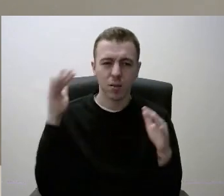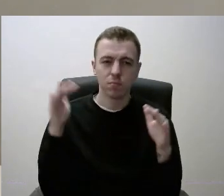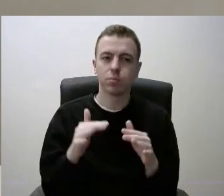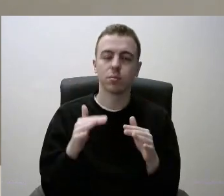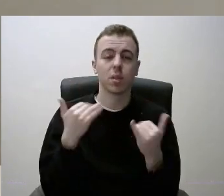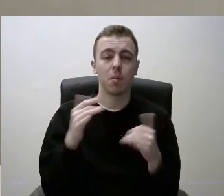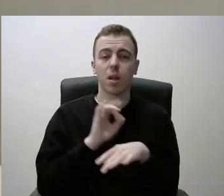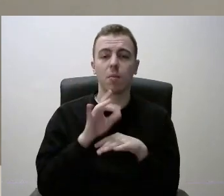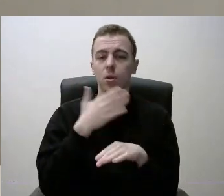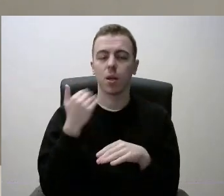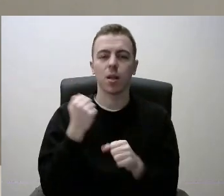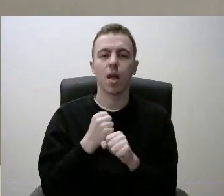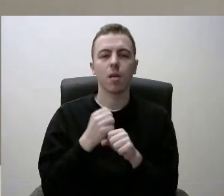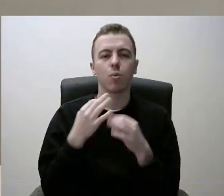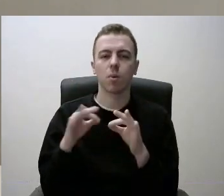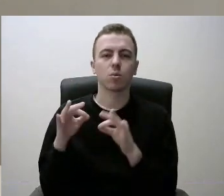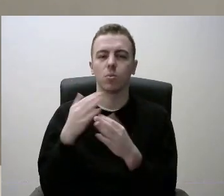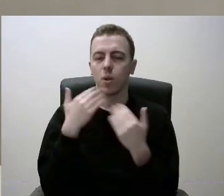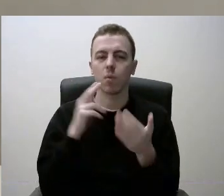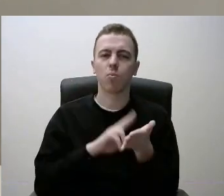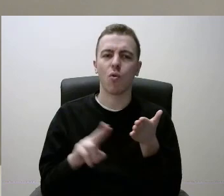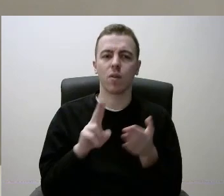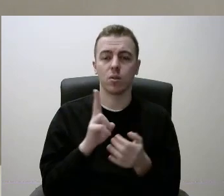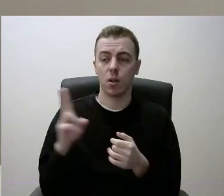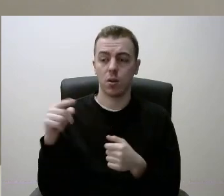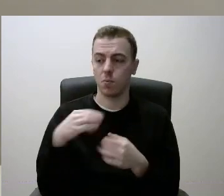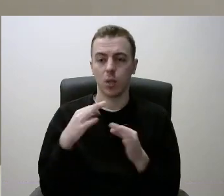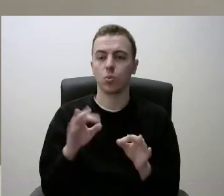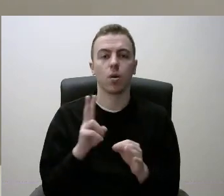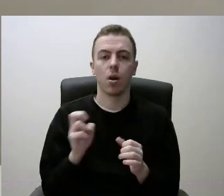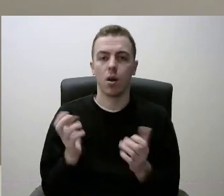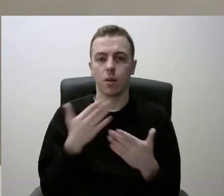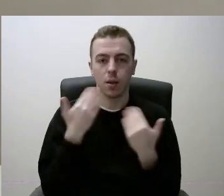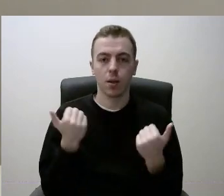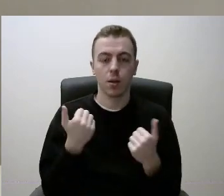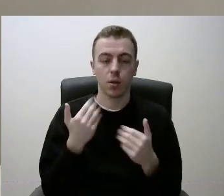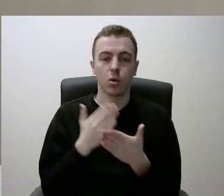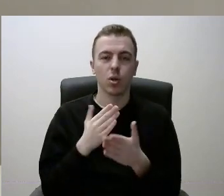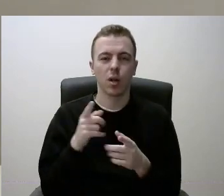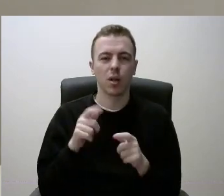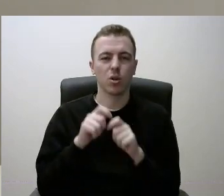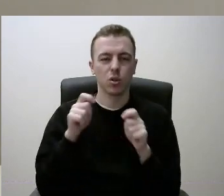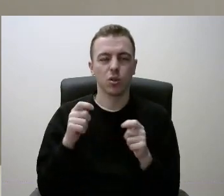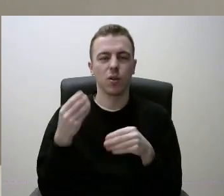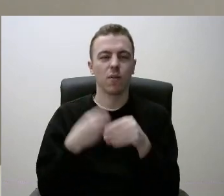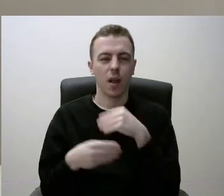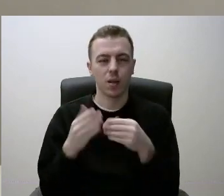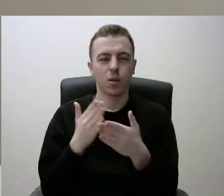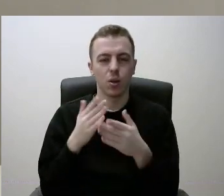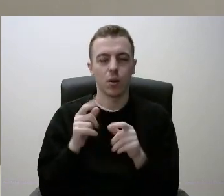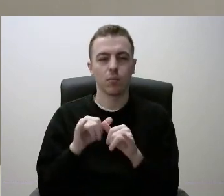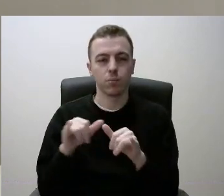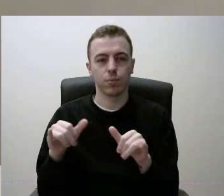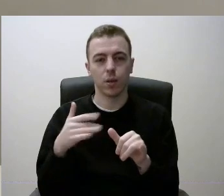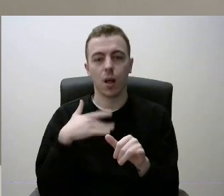nėra pakankamai darbo pasiūlymų profesionaliems žmonėms, mes turime keletą startuolių, kurie išlėto čia jungiasi, labai tikiuosi, kad išvystytas